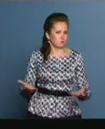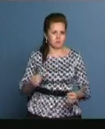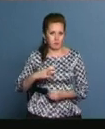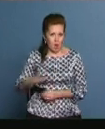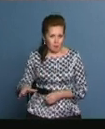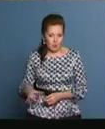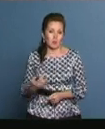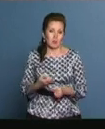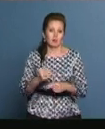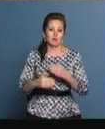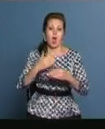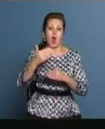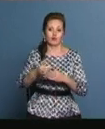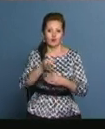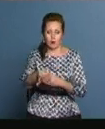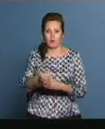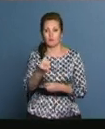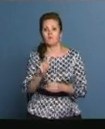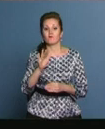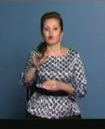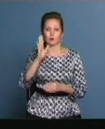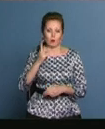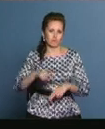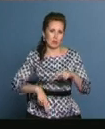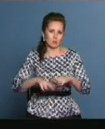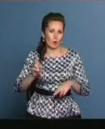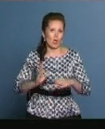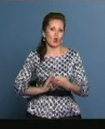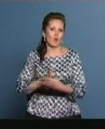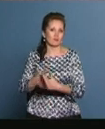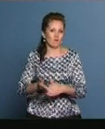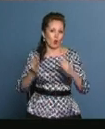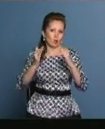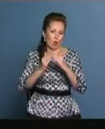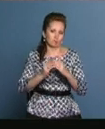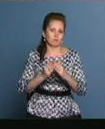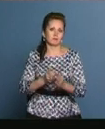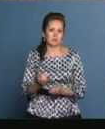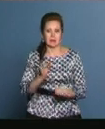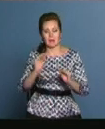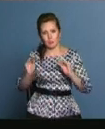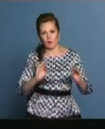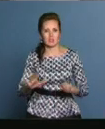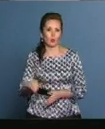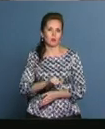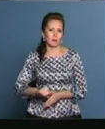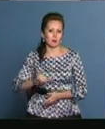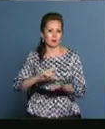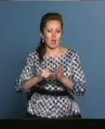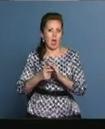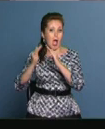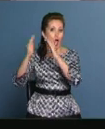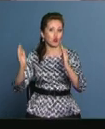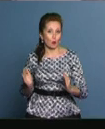чуть далее еще по дамбе же выше будет построен гостевой стерилизованный дом с удмуртским кеносом. Первых